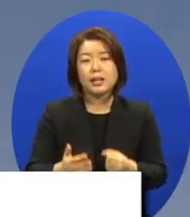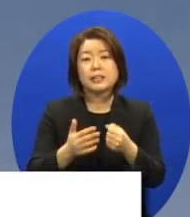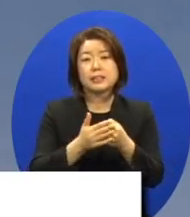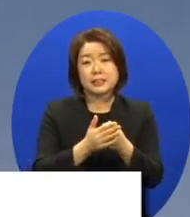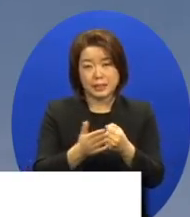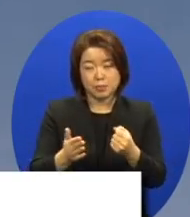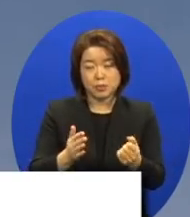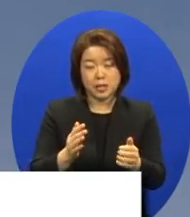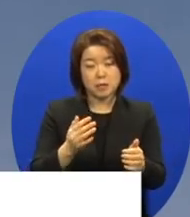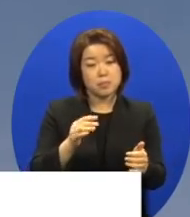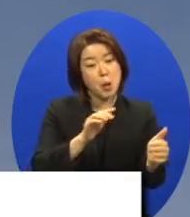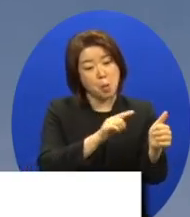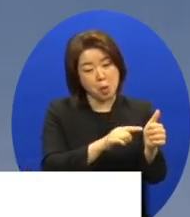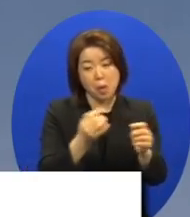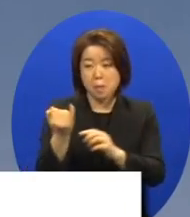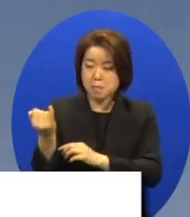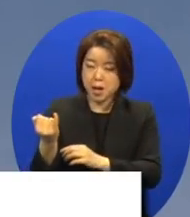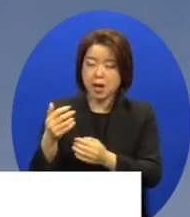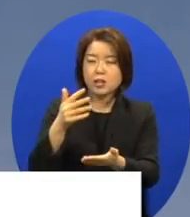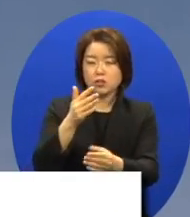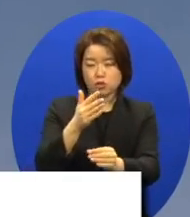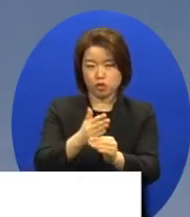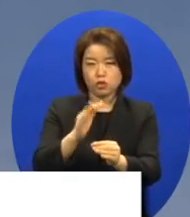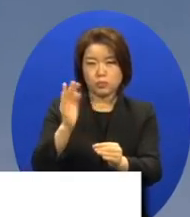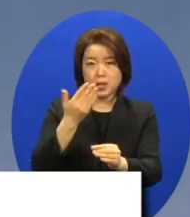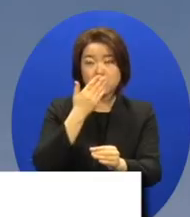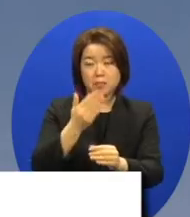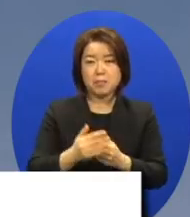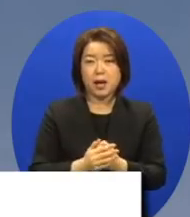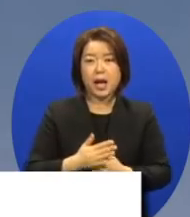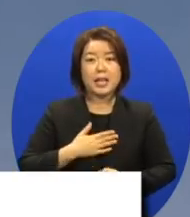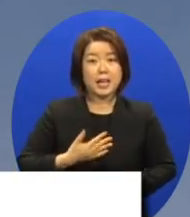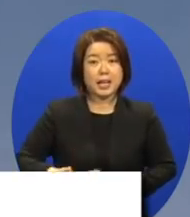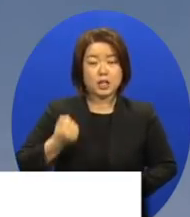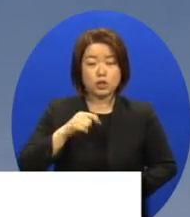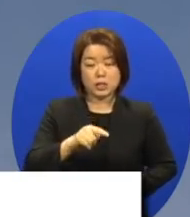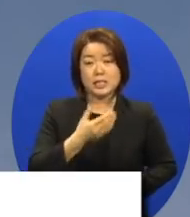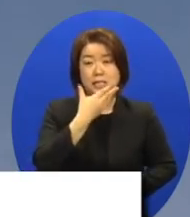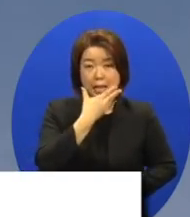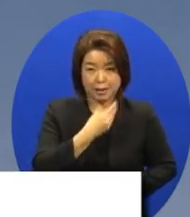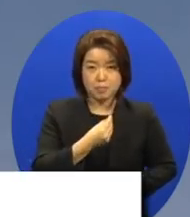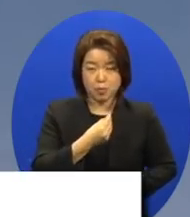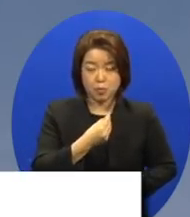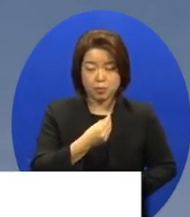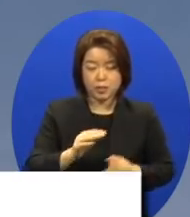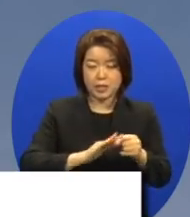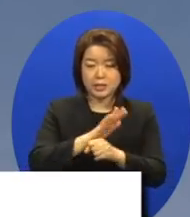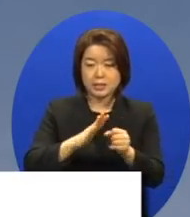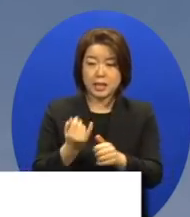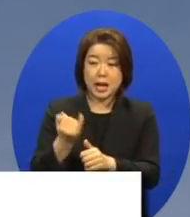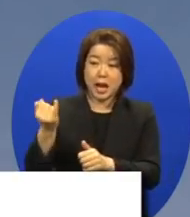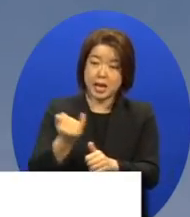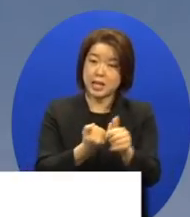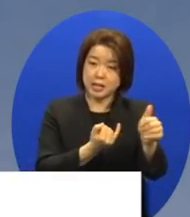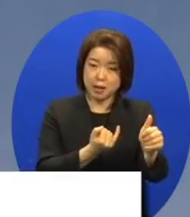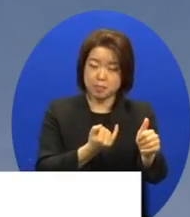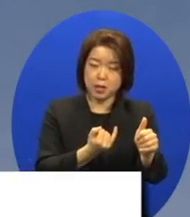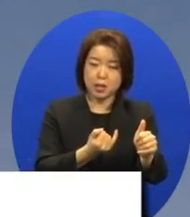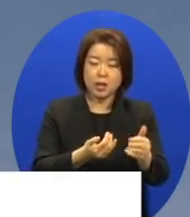배우자 중심인 거죠 내가 누리는 이 행복을 사랑하는 아내나 남편에게 흘려보내